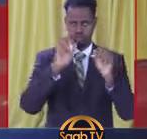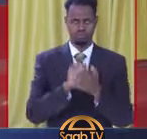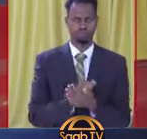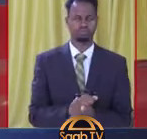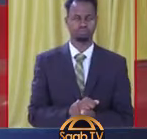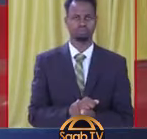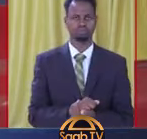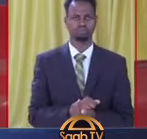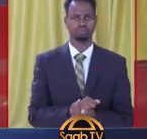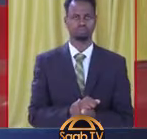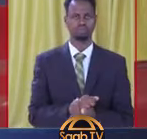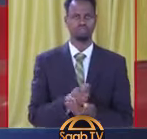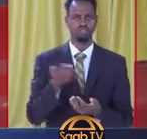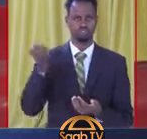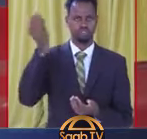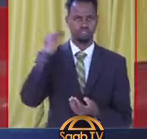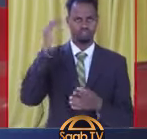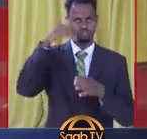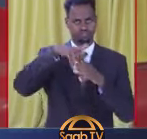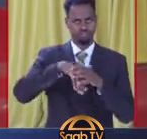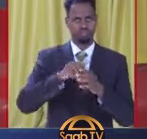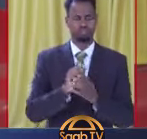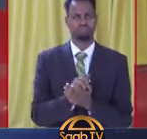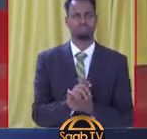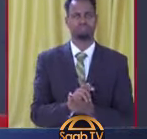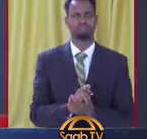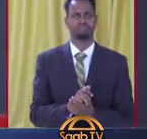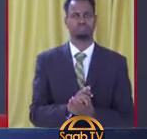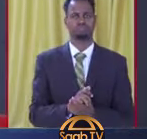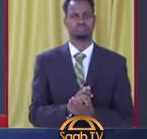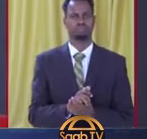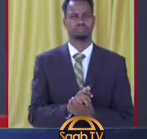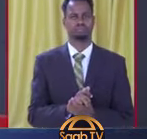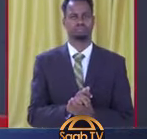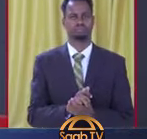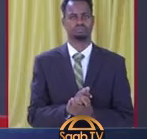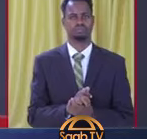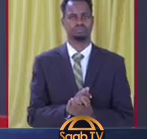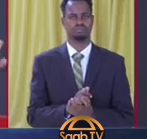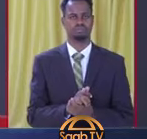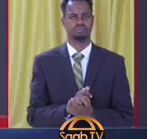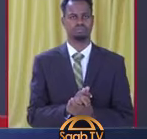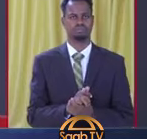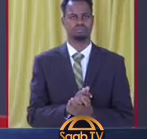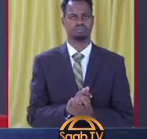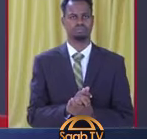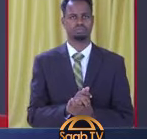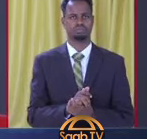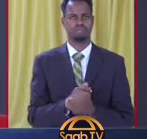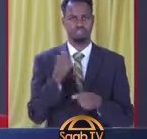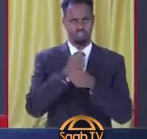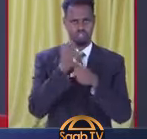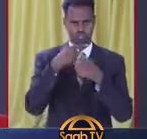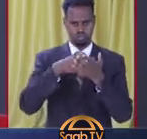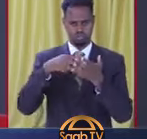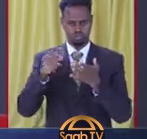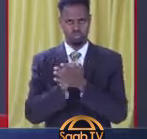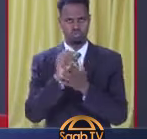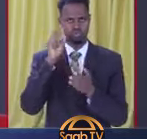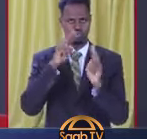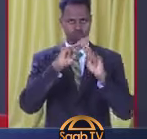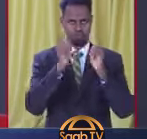in saddexda xisbiyood waa gelayna waa la furaya waa xisbiyo waa kuwaas oo shaqadu ma socoto. Ururada